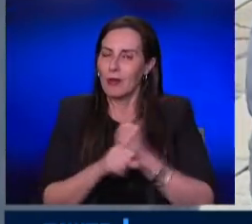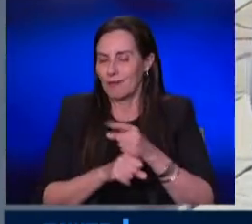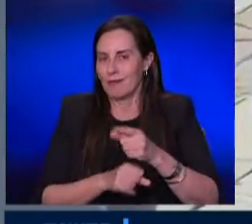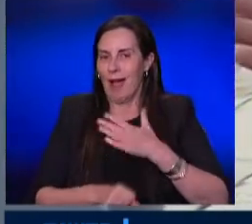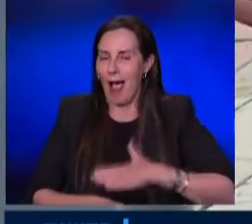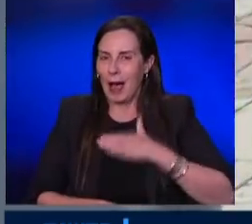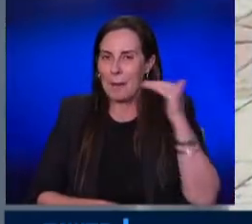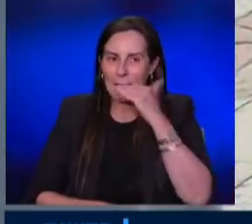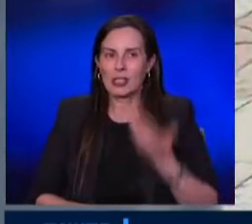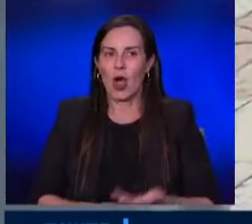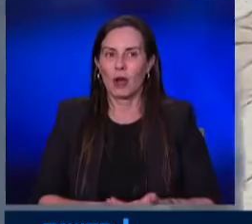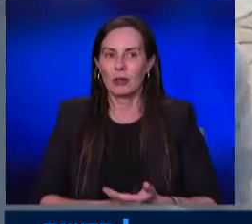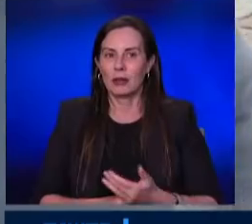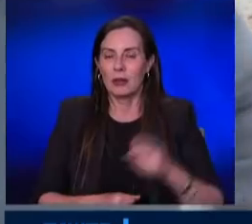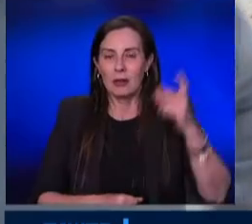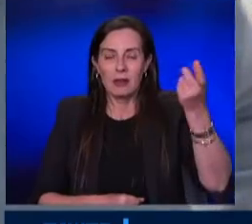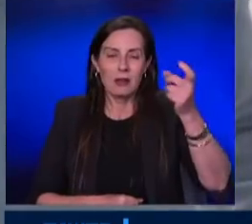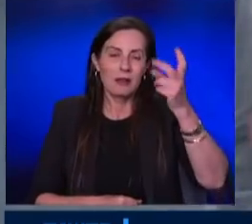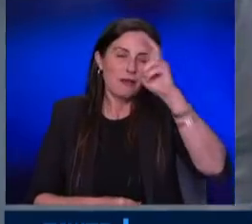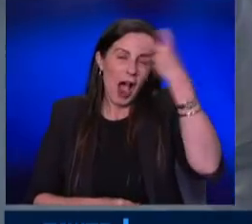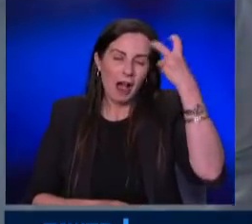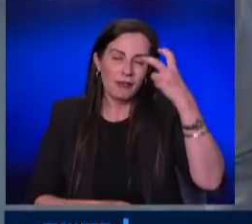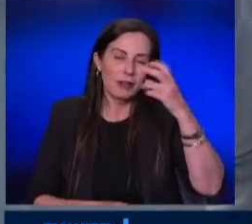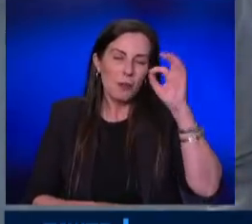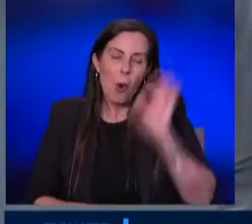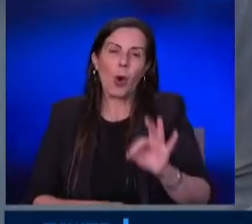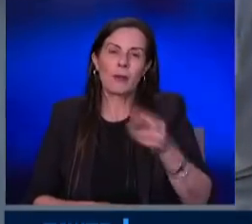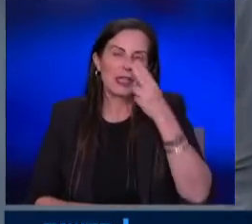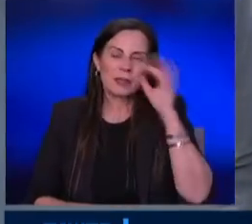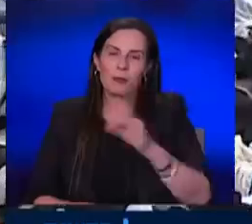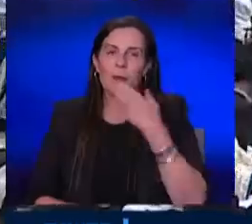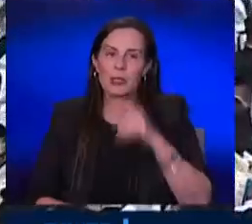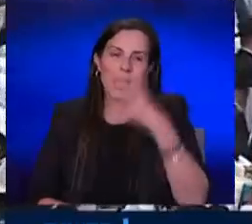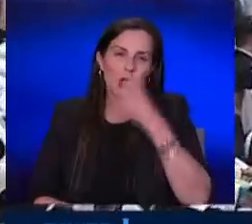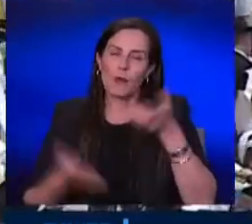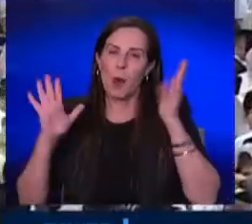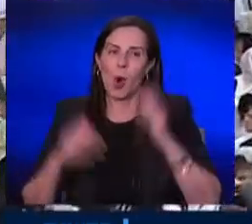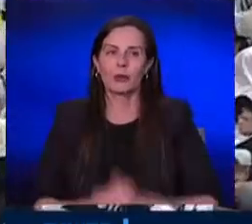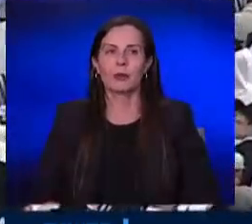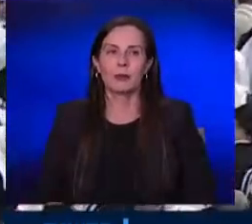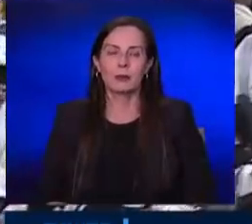המצות, וערבים חללים את המקום ומנסים לפגוע ביהודים, זה עצום מאוד.